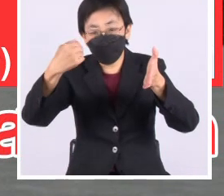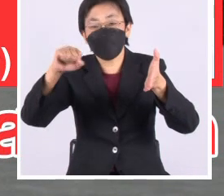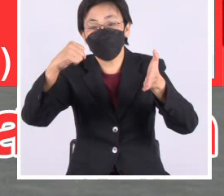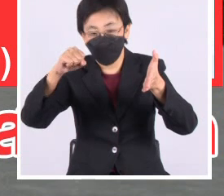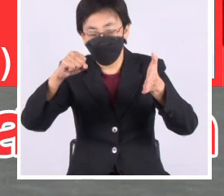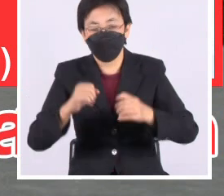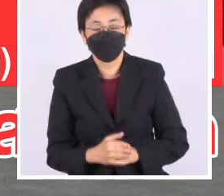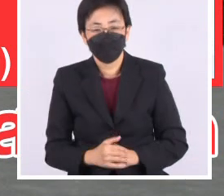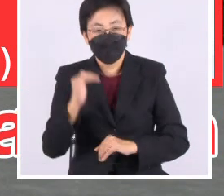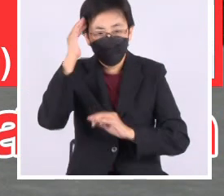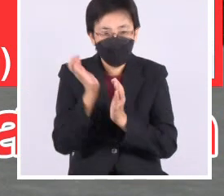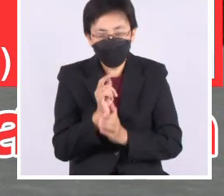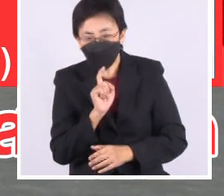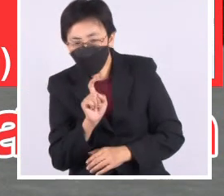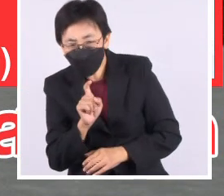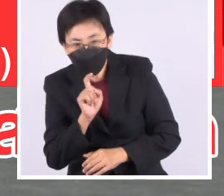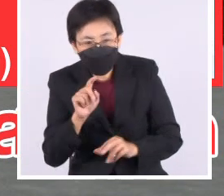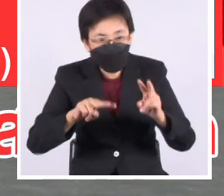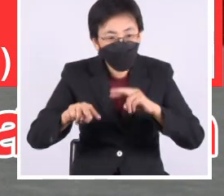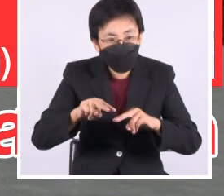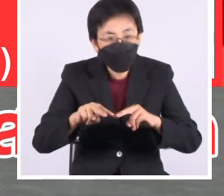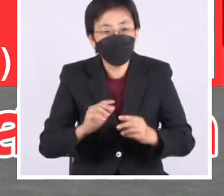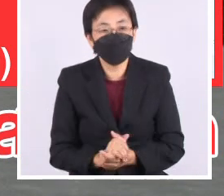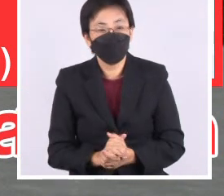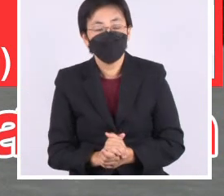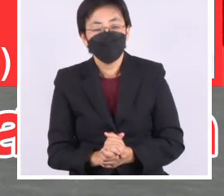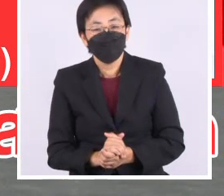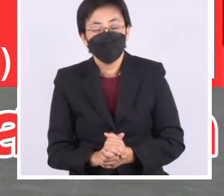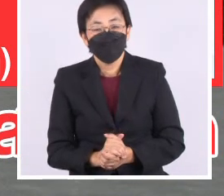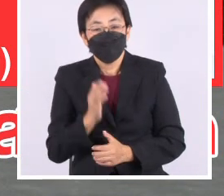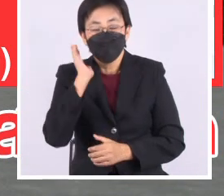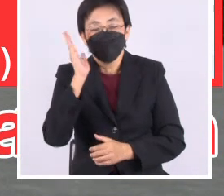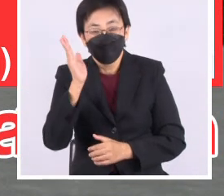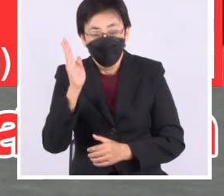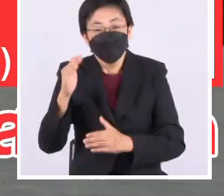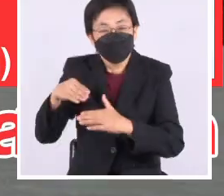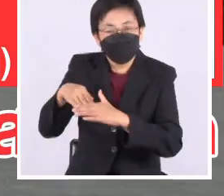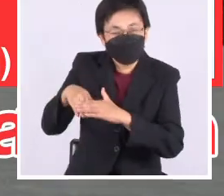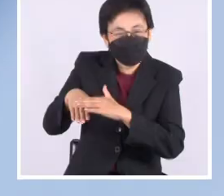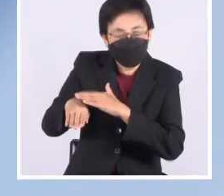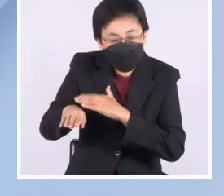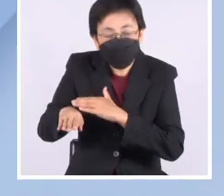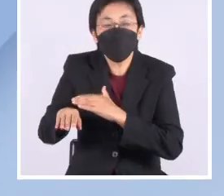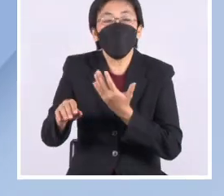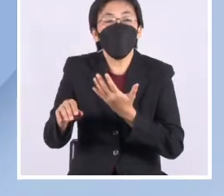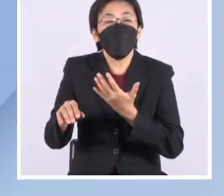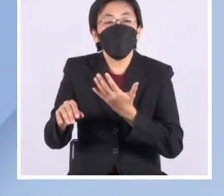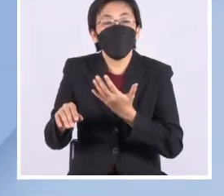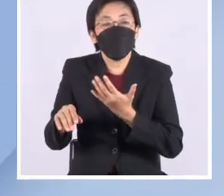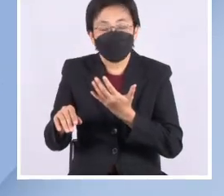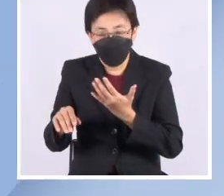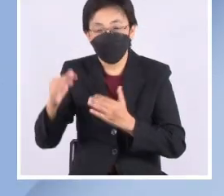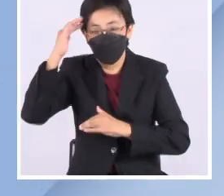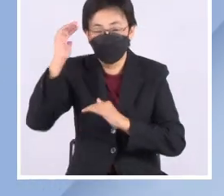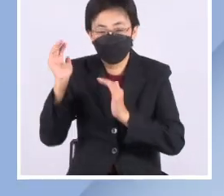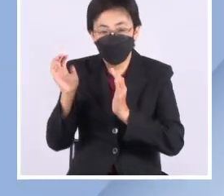วจในวันเกิดเหตุมีพยานเห็นคนร้ายนะครับที่ขณะบอกว่ากำลังจะหลบหนีซึ่งก็บอกว่าเป็นข้อมูลสำคัญที่ตำรวจเนี่ย